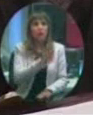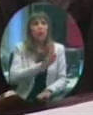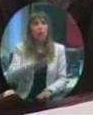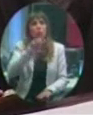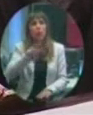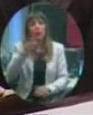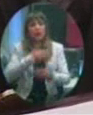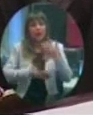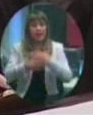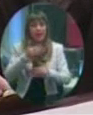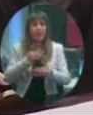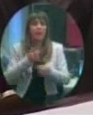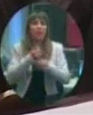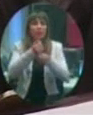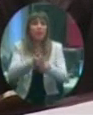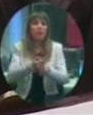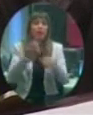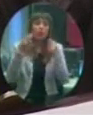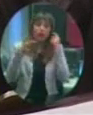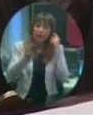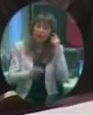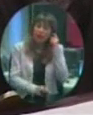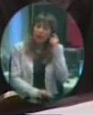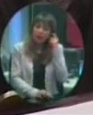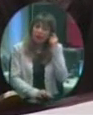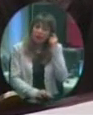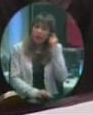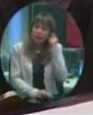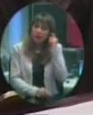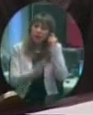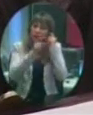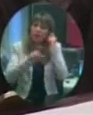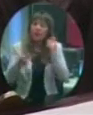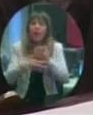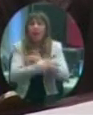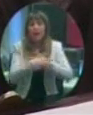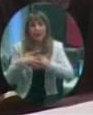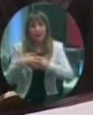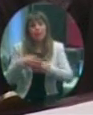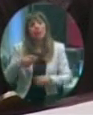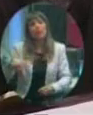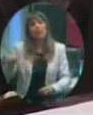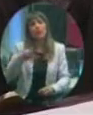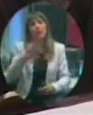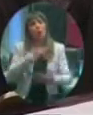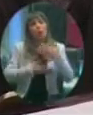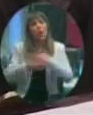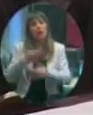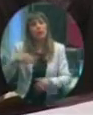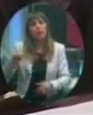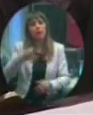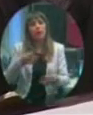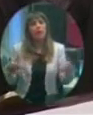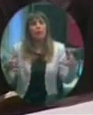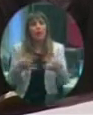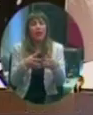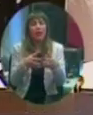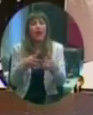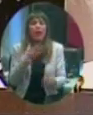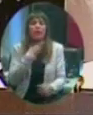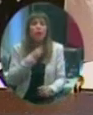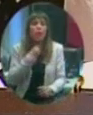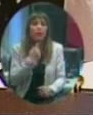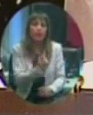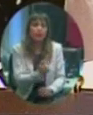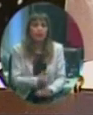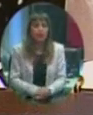גבוה יותר מבין האוכלוסיות העניות קיים בקרב עולים שהם בני העדה האתיופית.